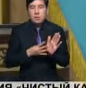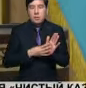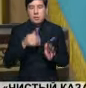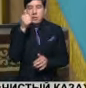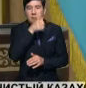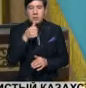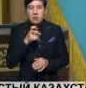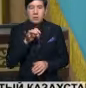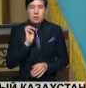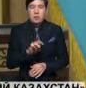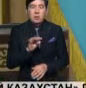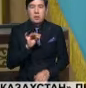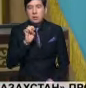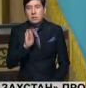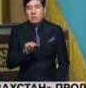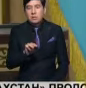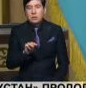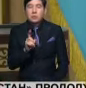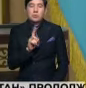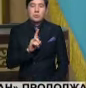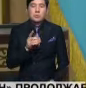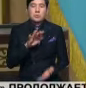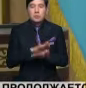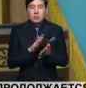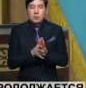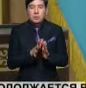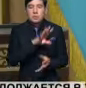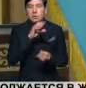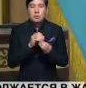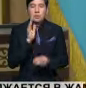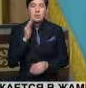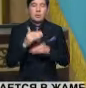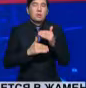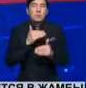об искусственном интеллекте, что обеспечит необходимую нормативно-правовую базу для дальнейшего роста.